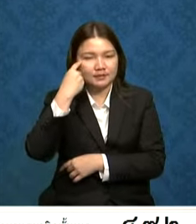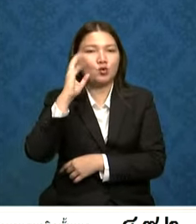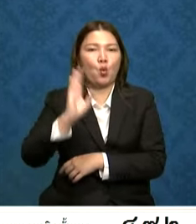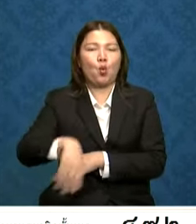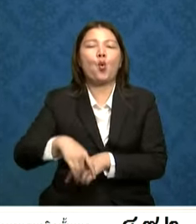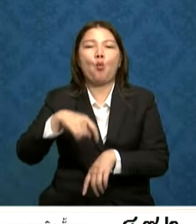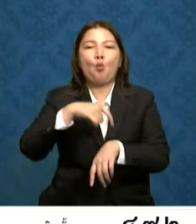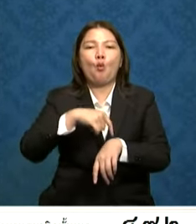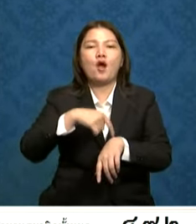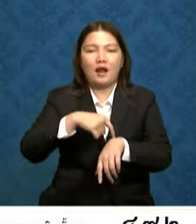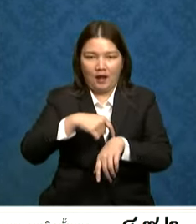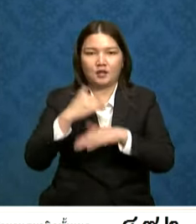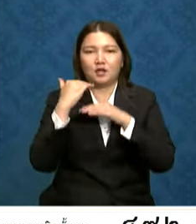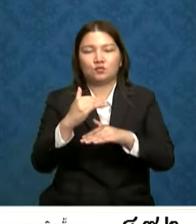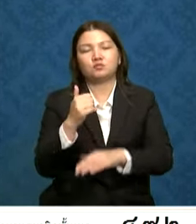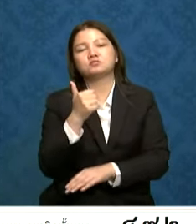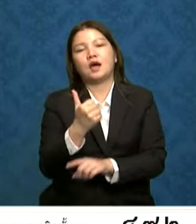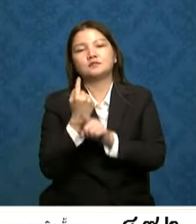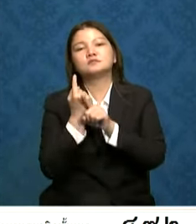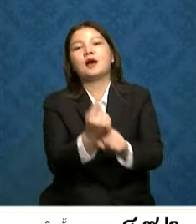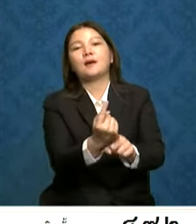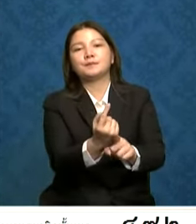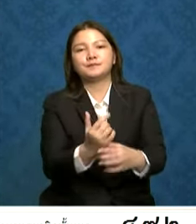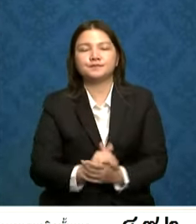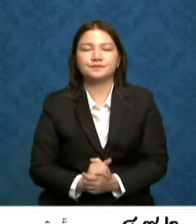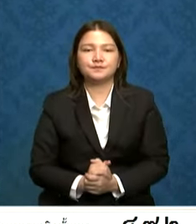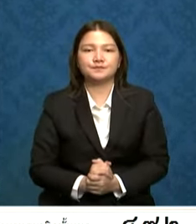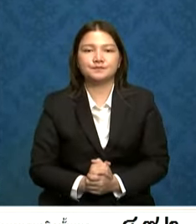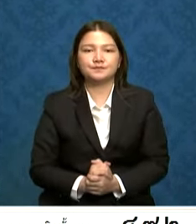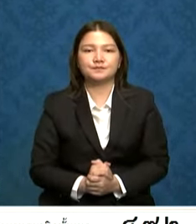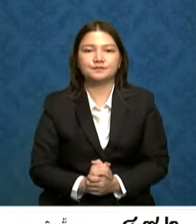เขตช่วงเวลาของการนิรโทษกรรมข้อ